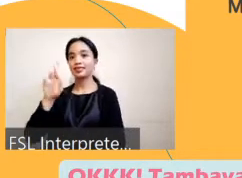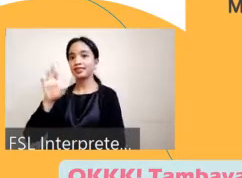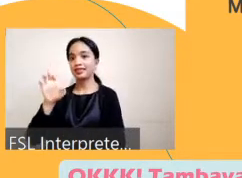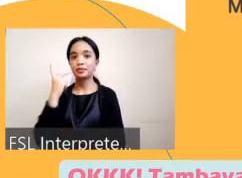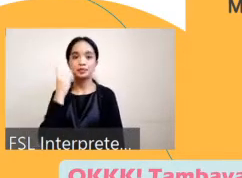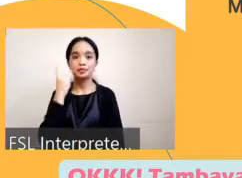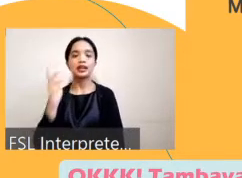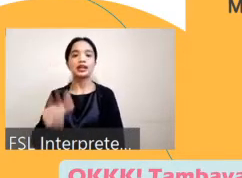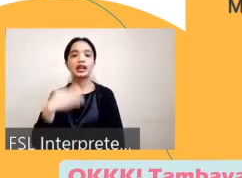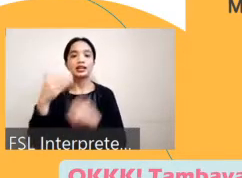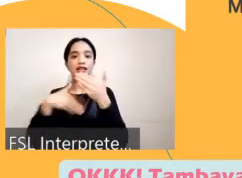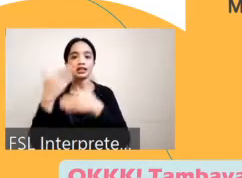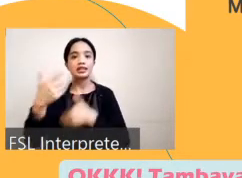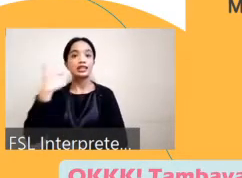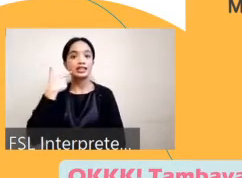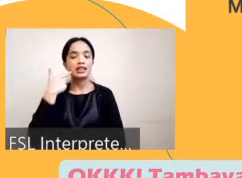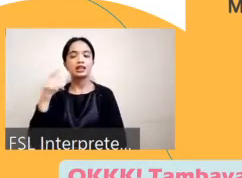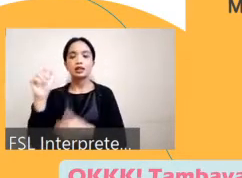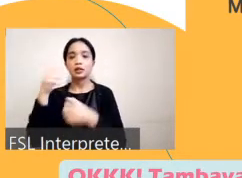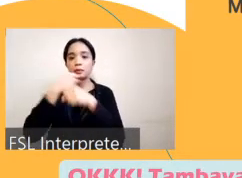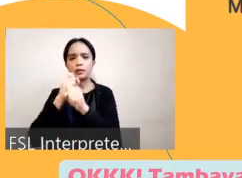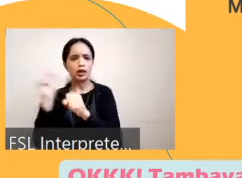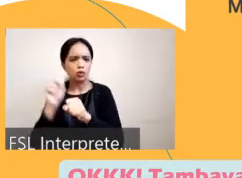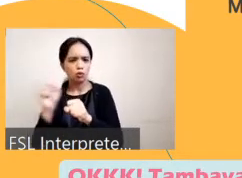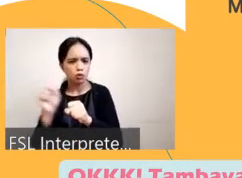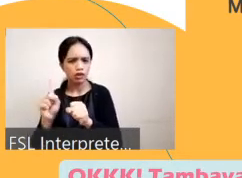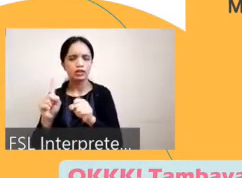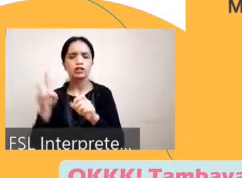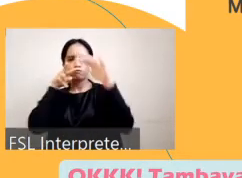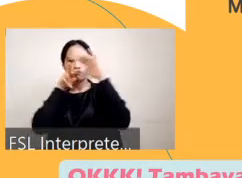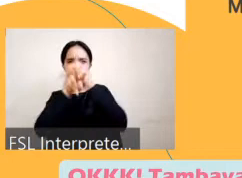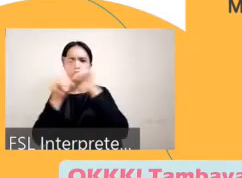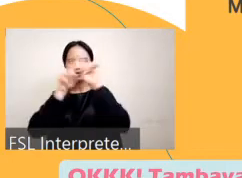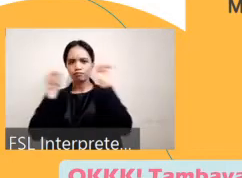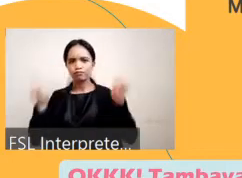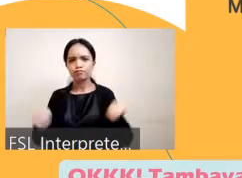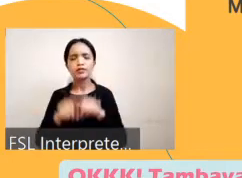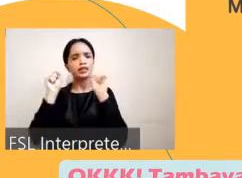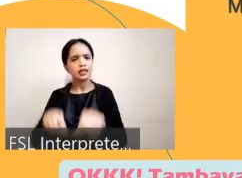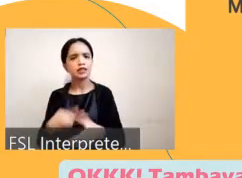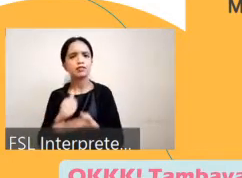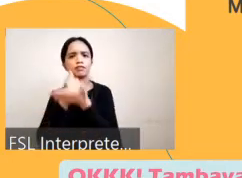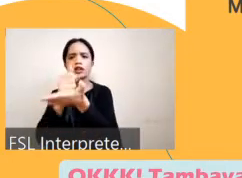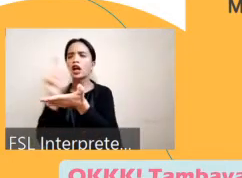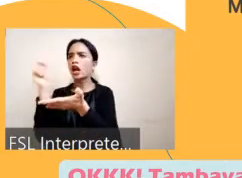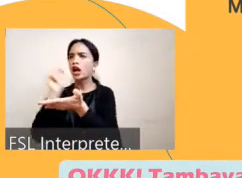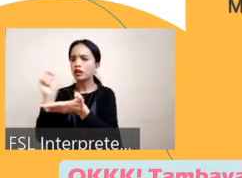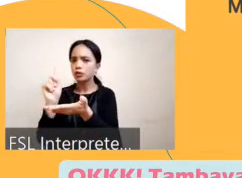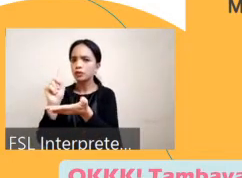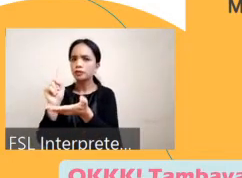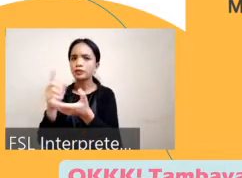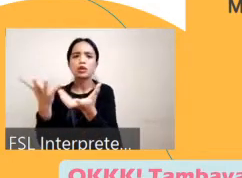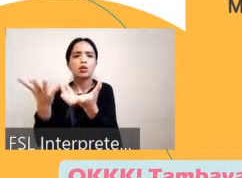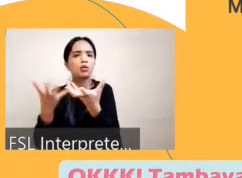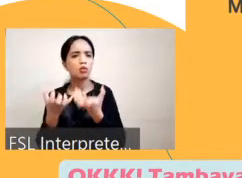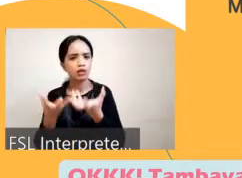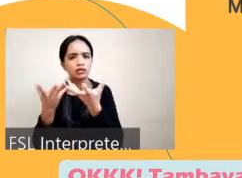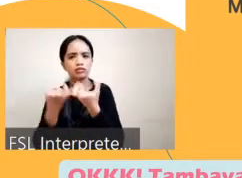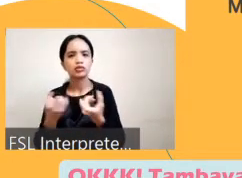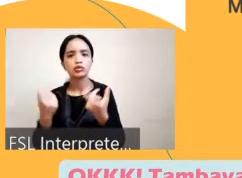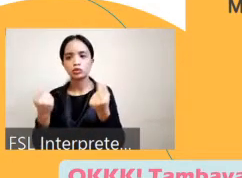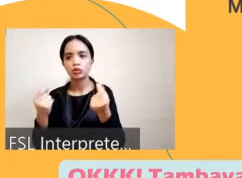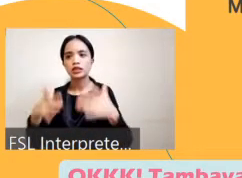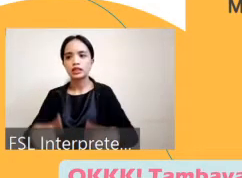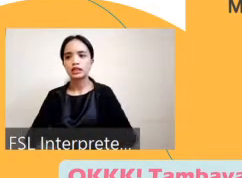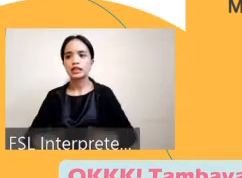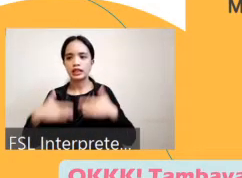Jelay na paglikha ng vision board para mas makatulong sa pag-envision ano ba yung mga gusto natin gawin sa ating buhay at